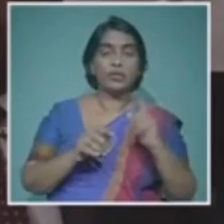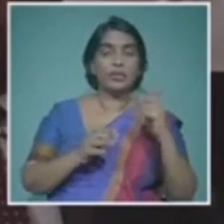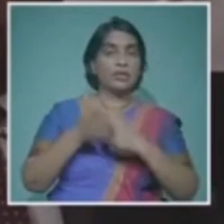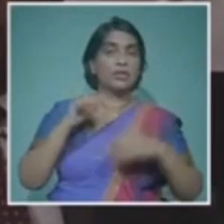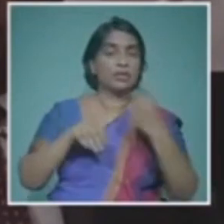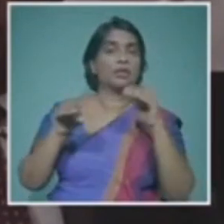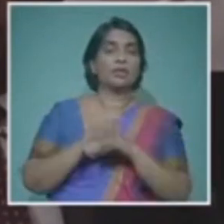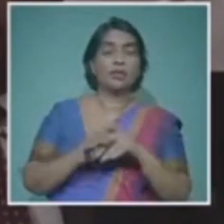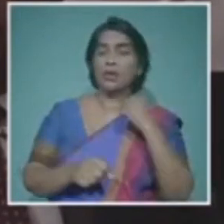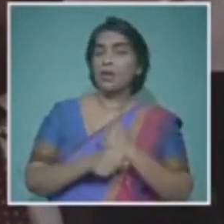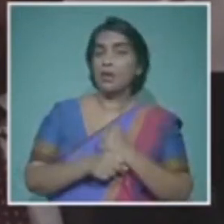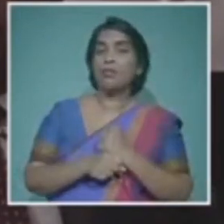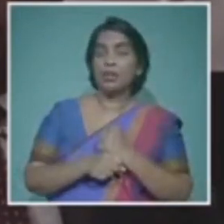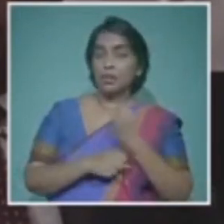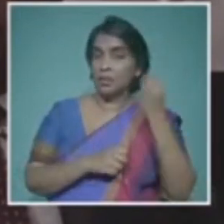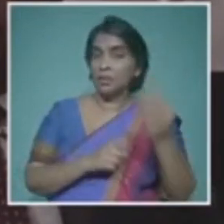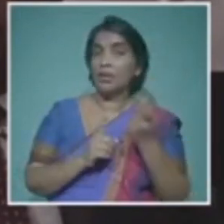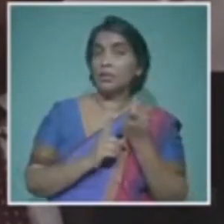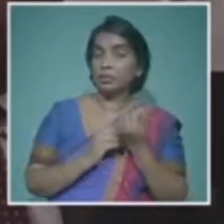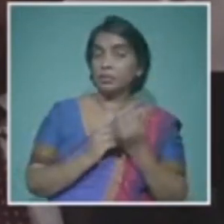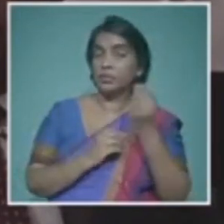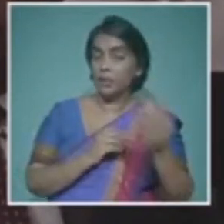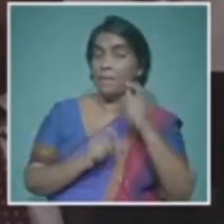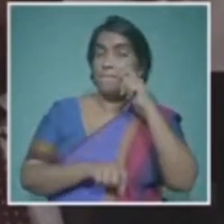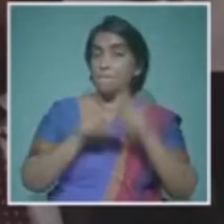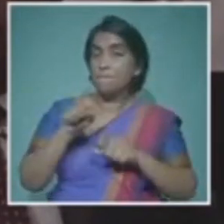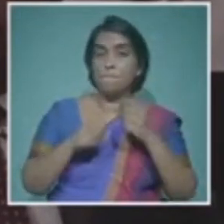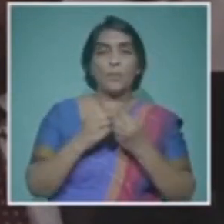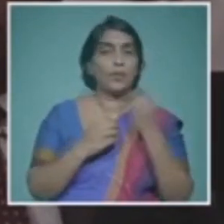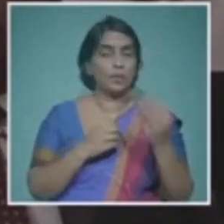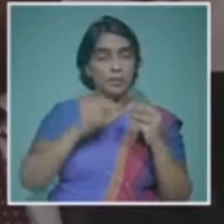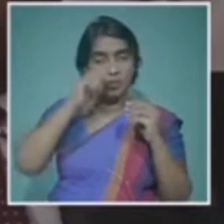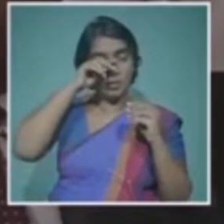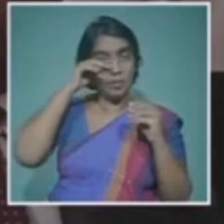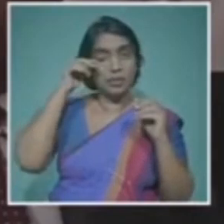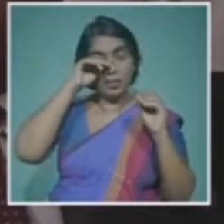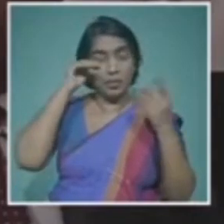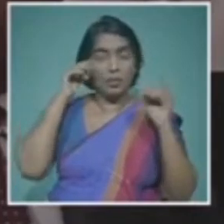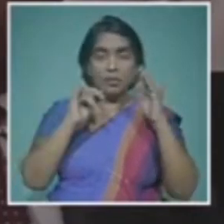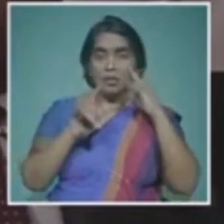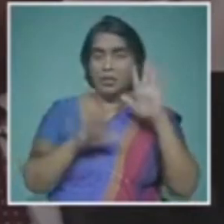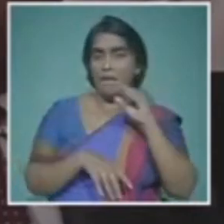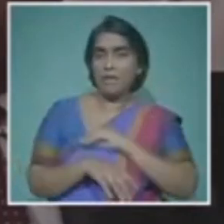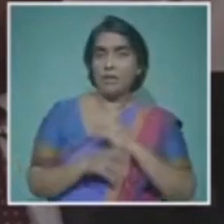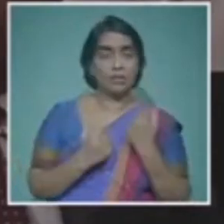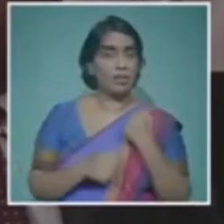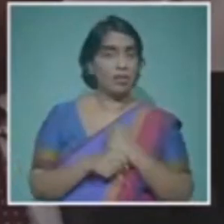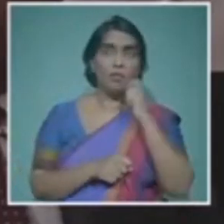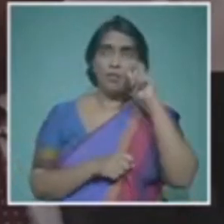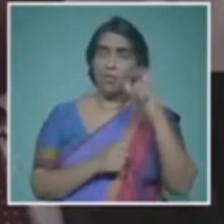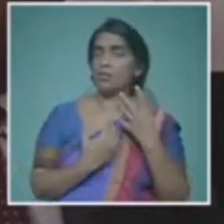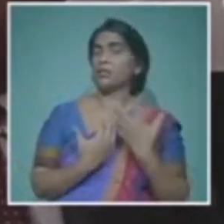ඇයියේ රාජ්‍ය විසින් ලබා දෙන ප්‍රතිපාදන මිනිස්සුන්ට බෙදීම තුල අනිසි වාසියකේ රාජ්‍ය